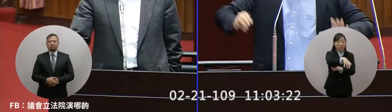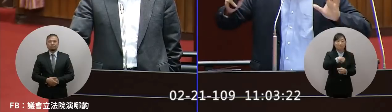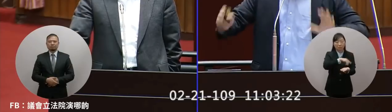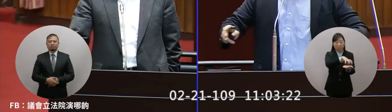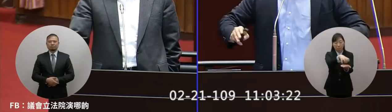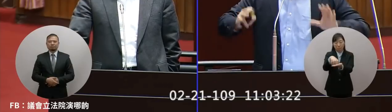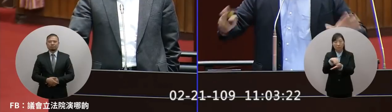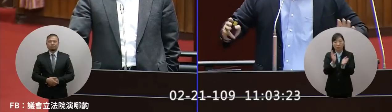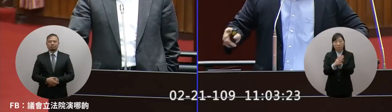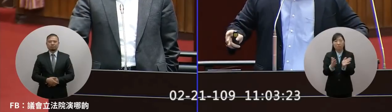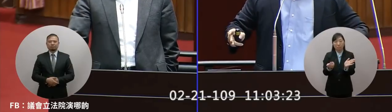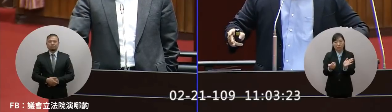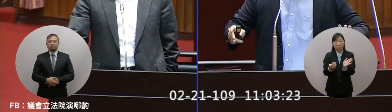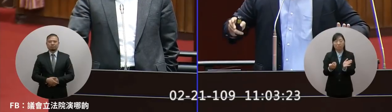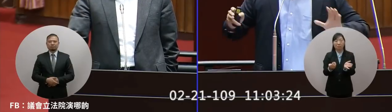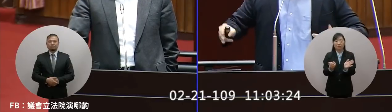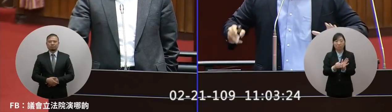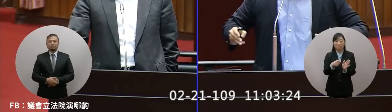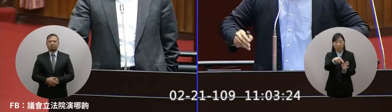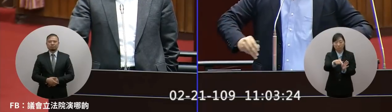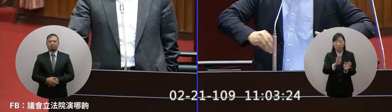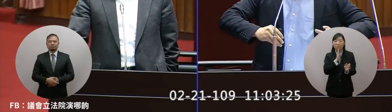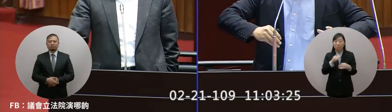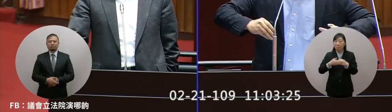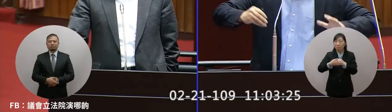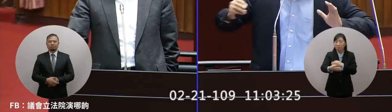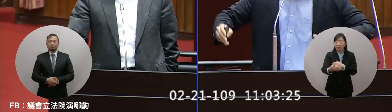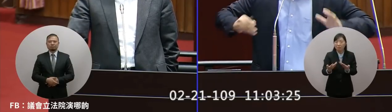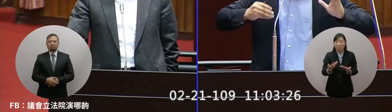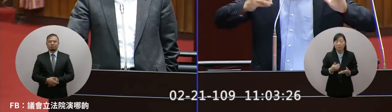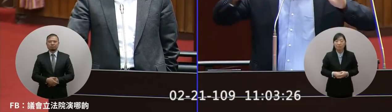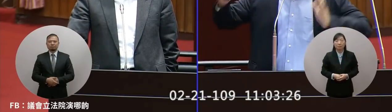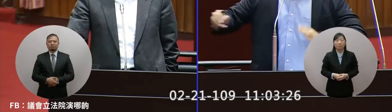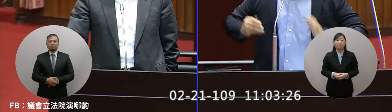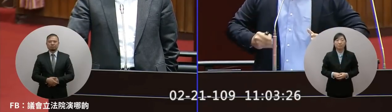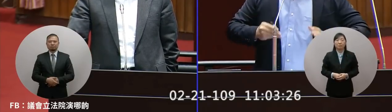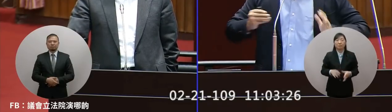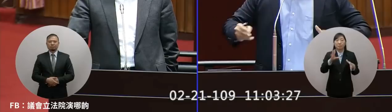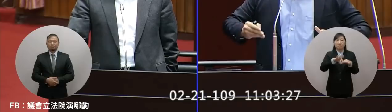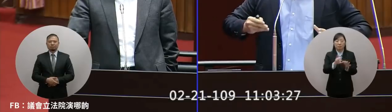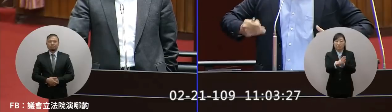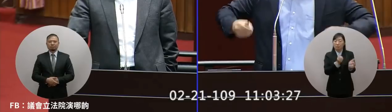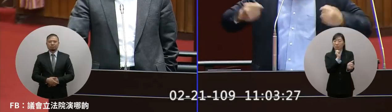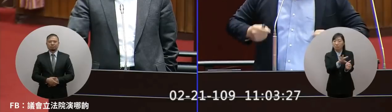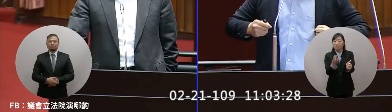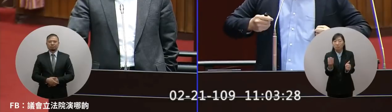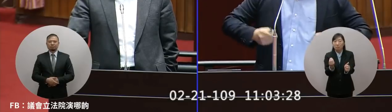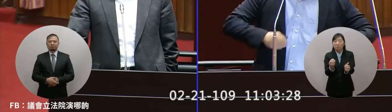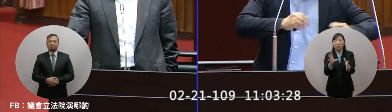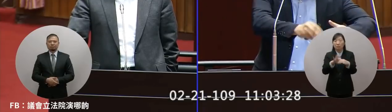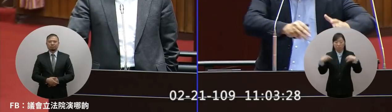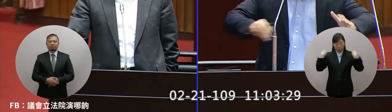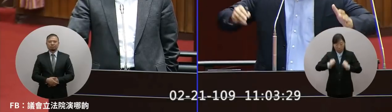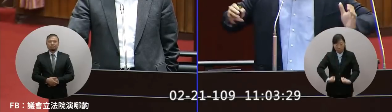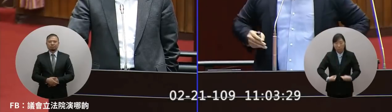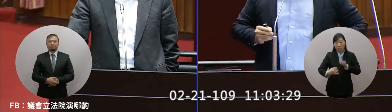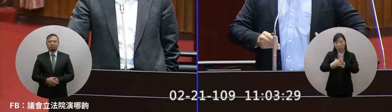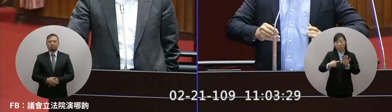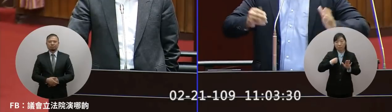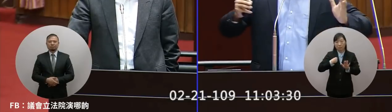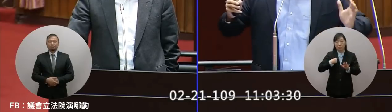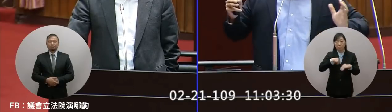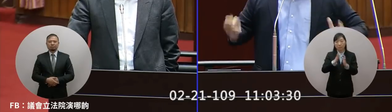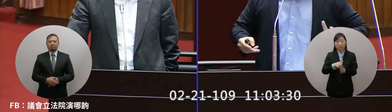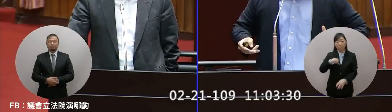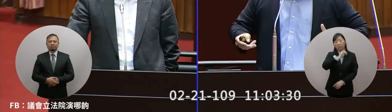哦，所以这个过程之中，事实上，哦，就是说，因为他没有告知他的情况之下，他穿着这个隔离衣，然后到处去